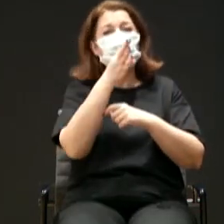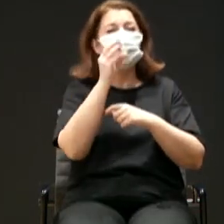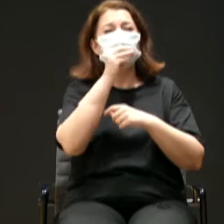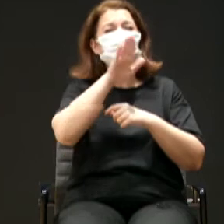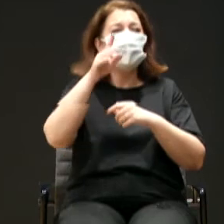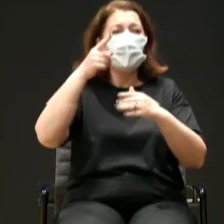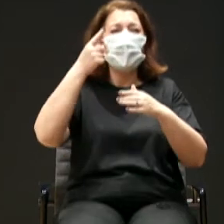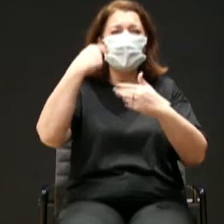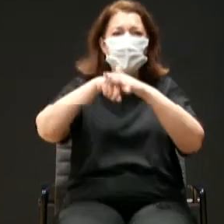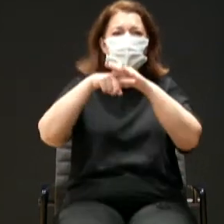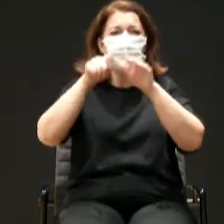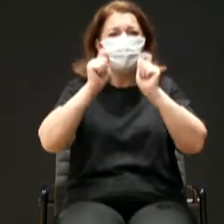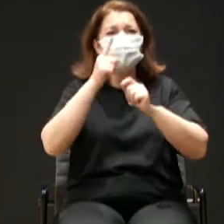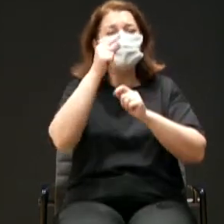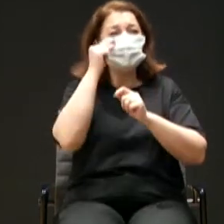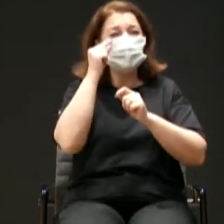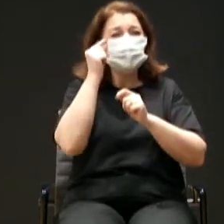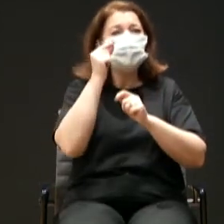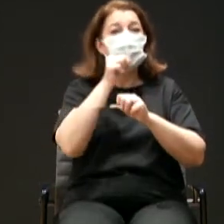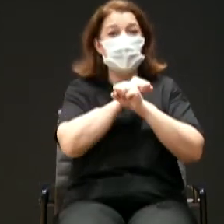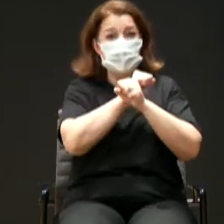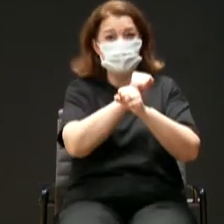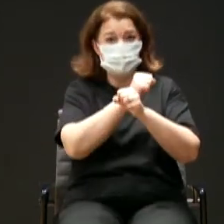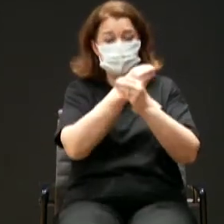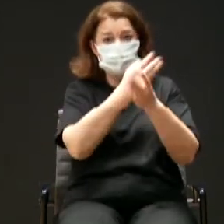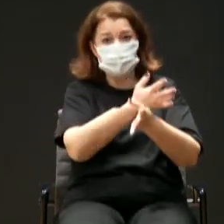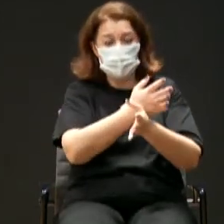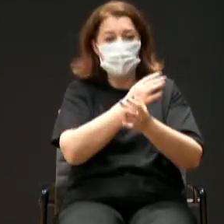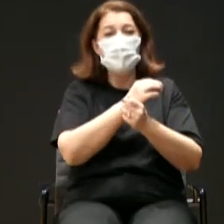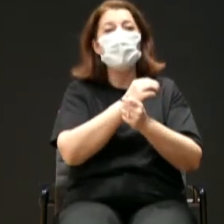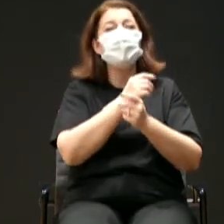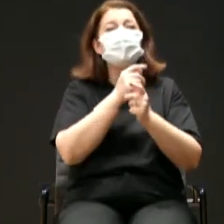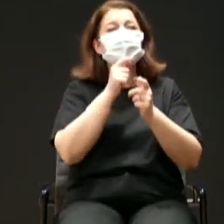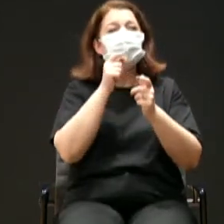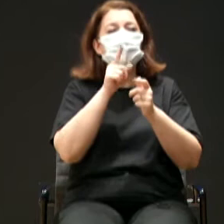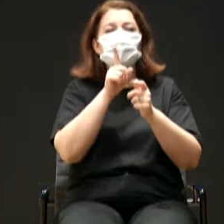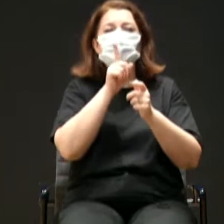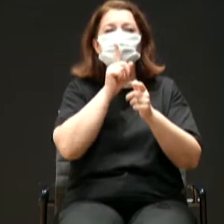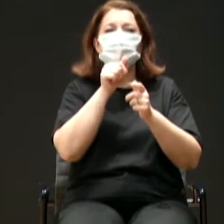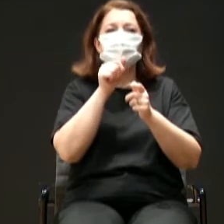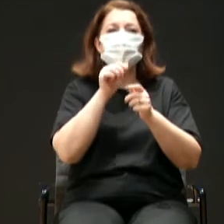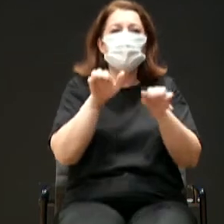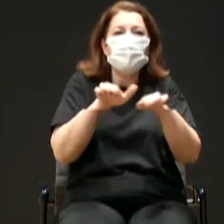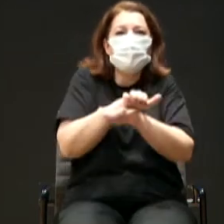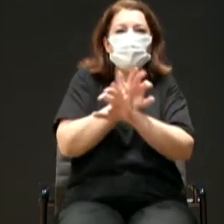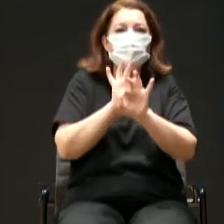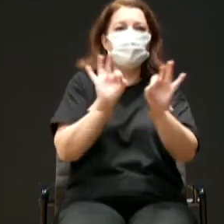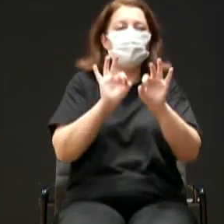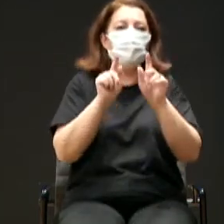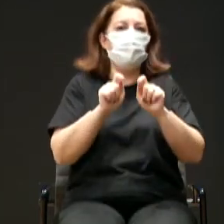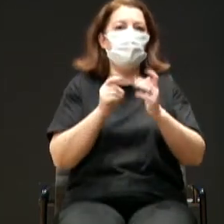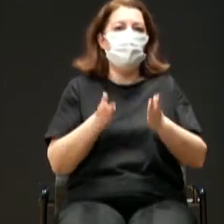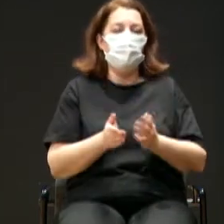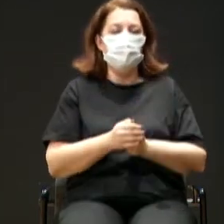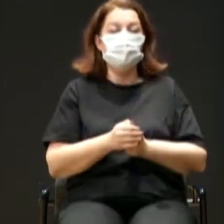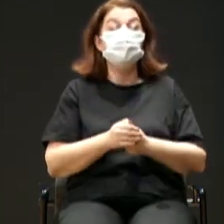Bir kişiye 508 yıl ceza veriliyor. Bir kişiye işin üstü kapatılmak için uğraşılıyor.